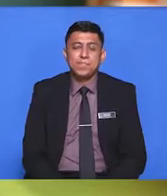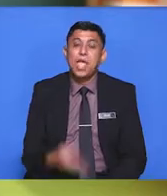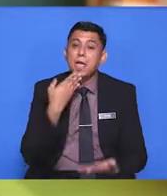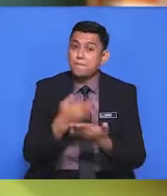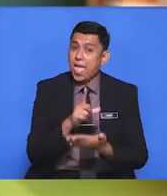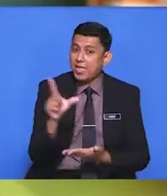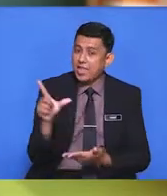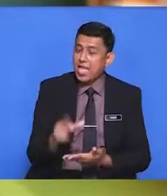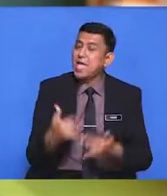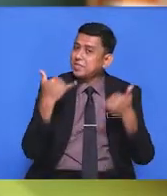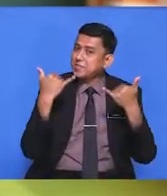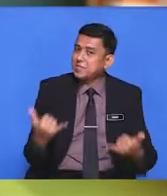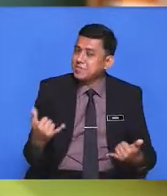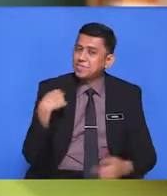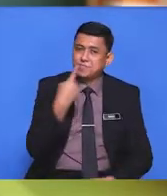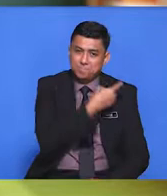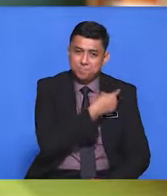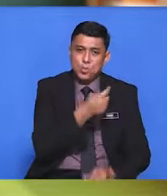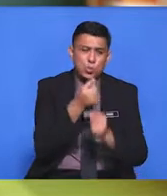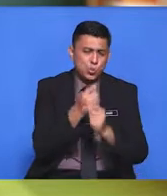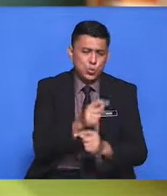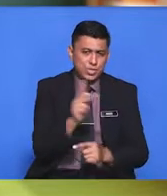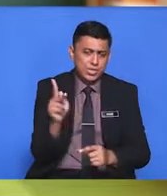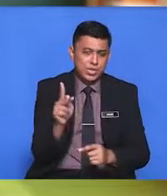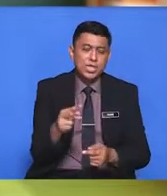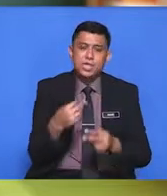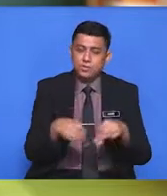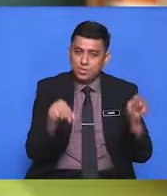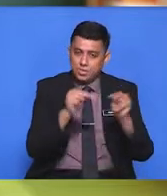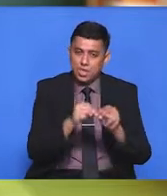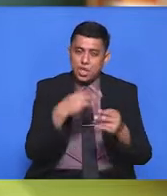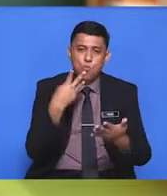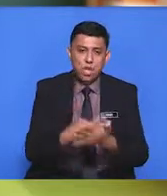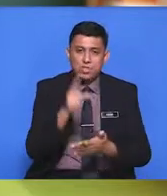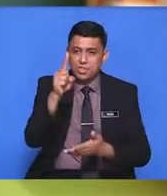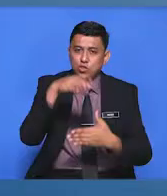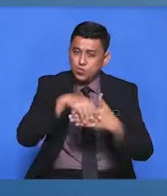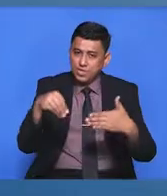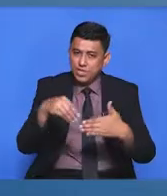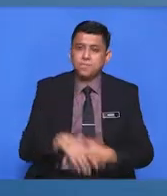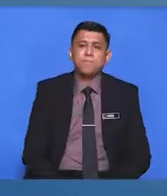Baiklah, sekarang kita tentukan nilai wang RM1 pula.